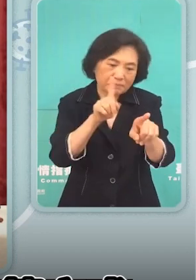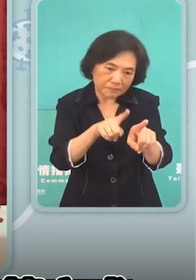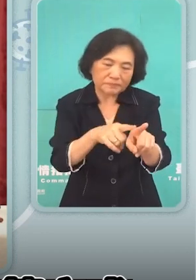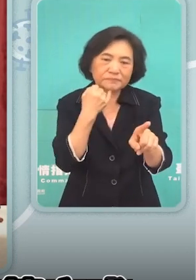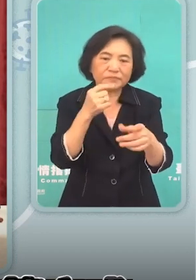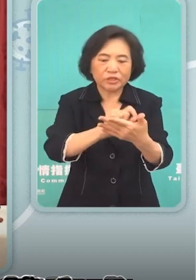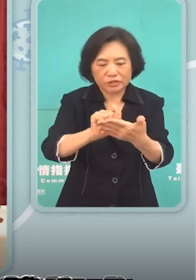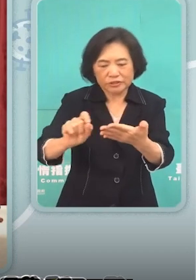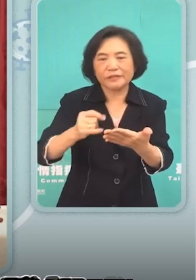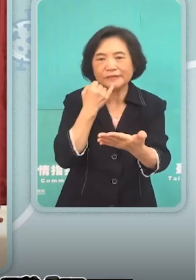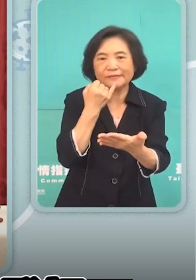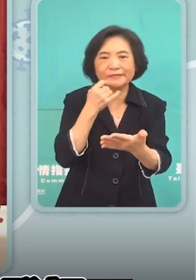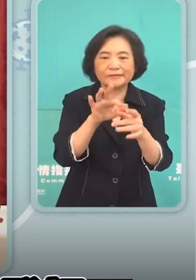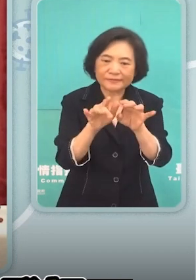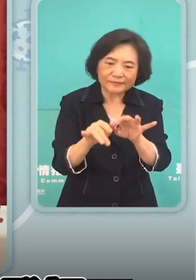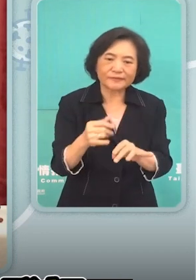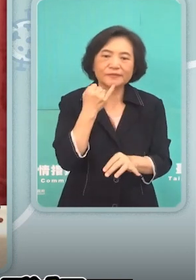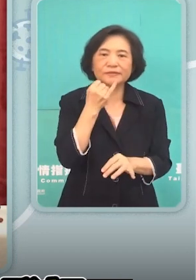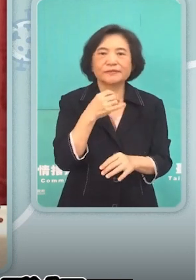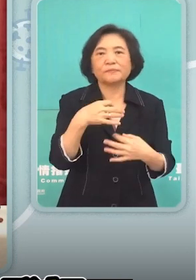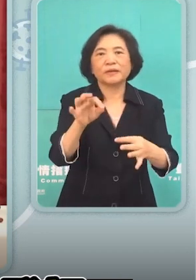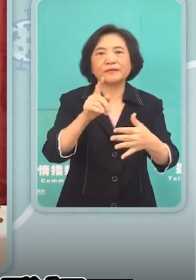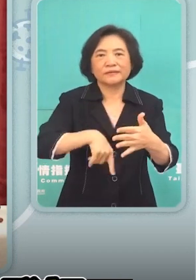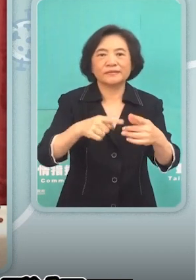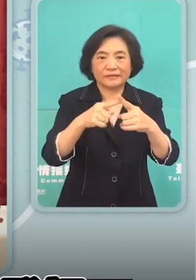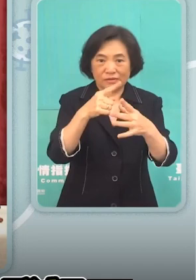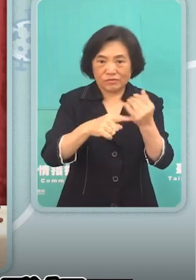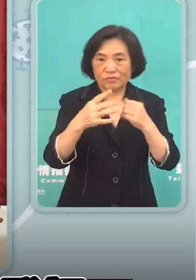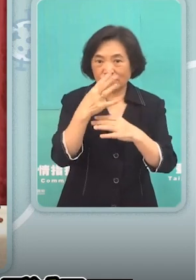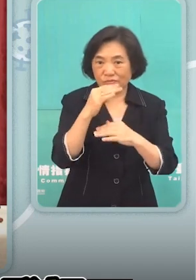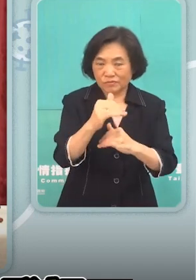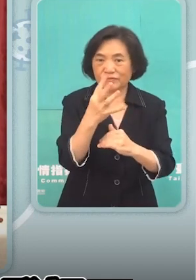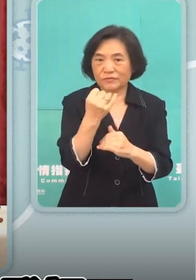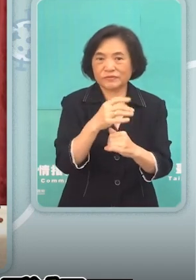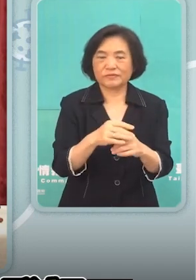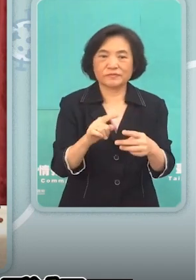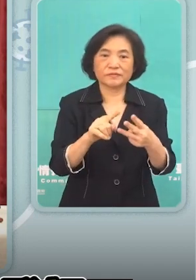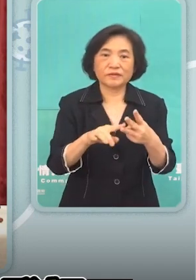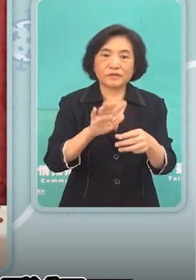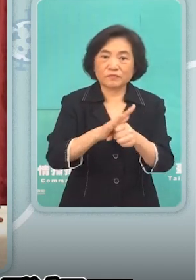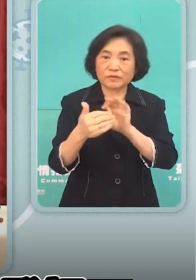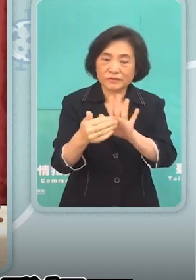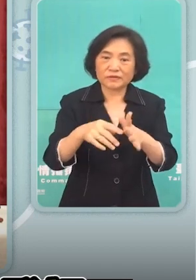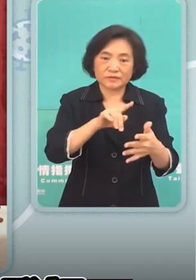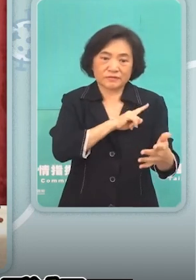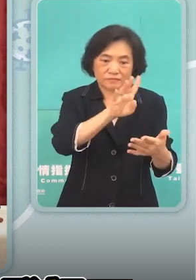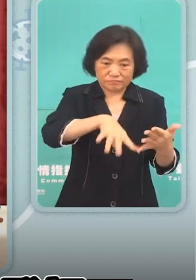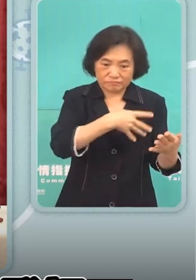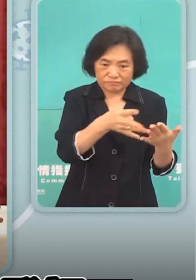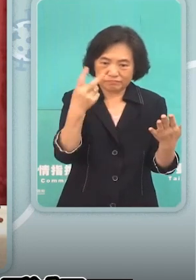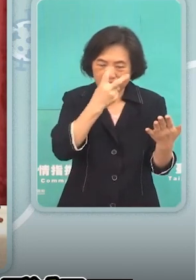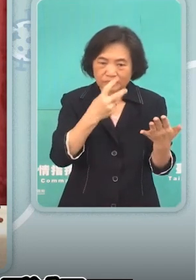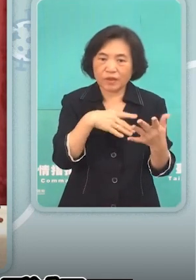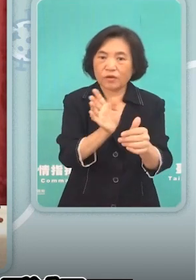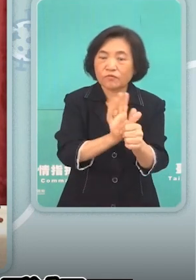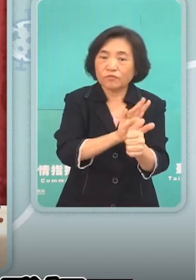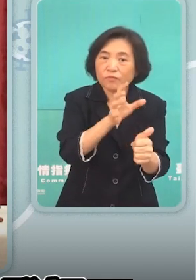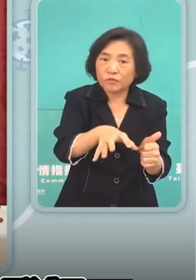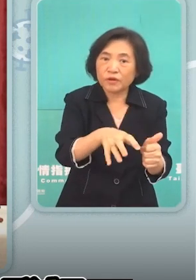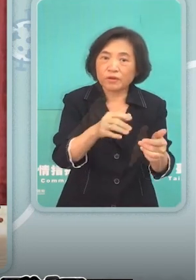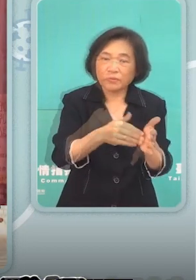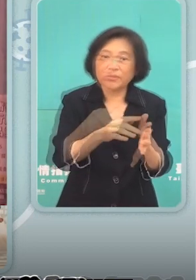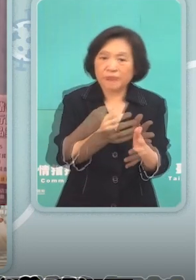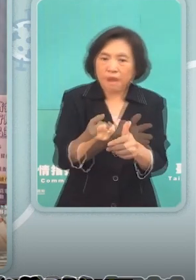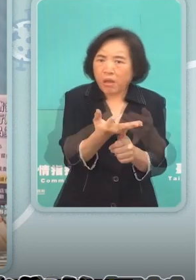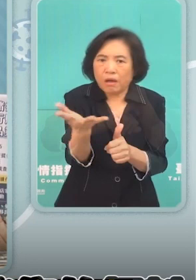只要填就可以了，那个比较容易算人数。再来是防疫准备的自主检查表跟使用服务呢，都应该事先